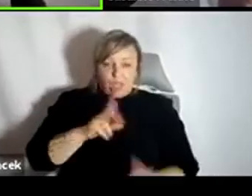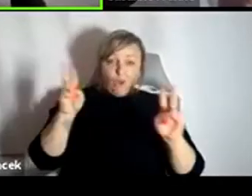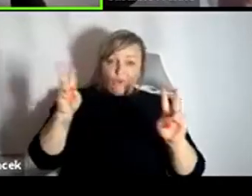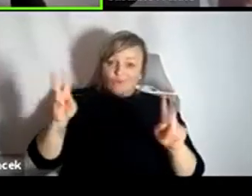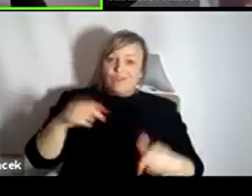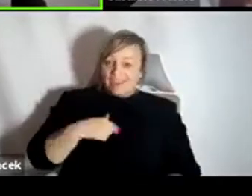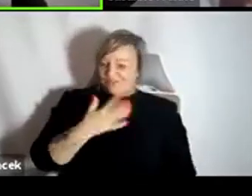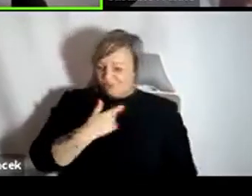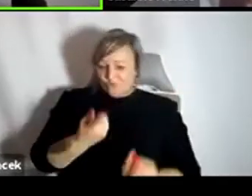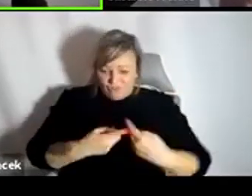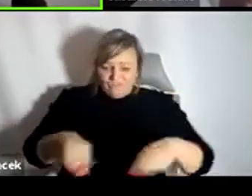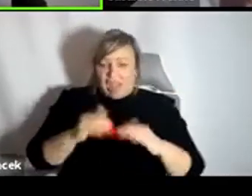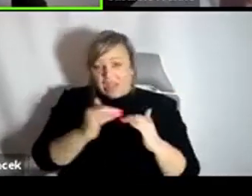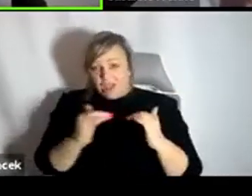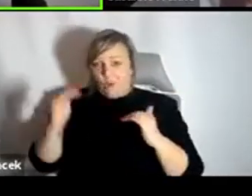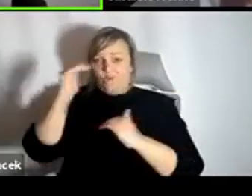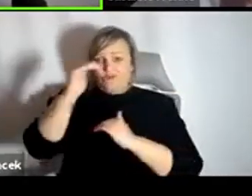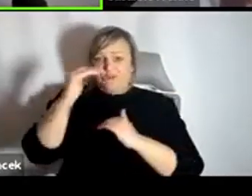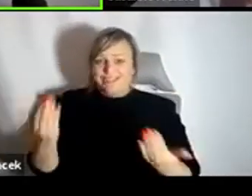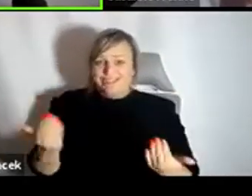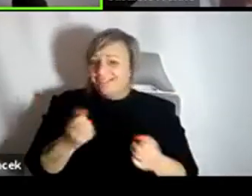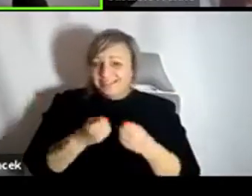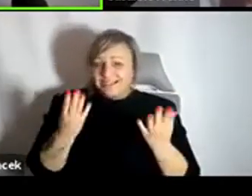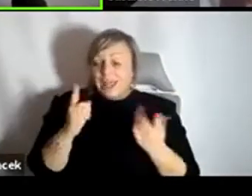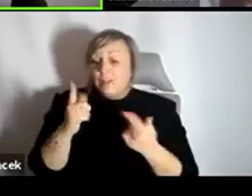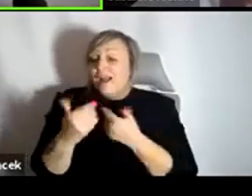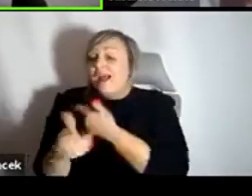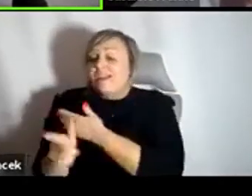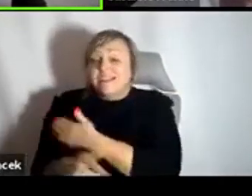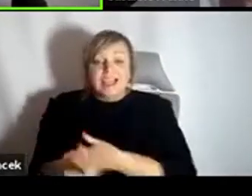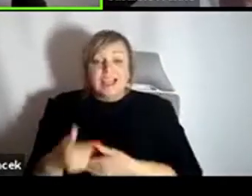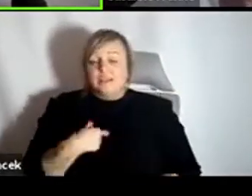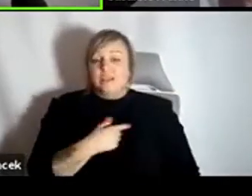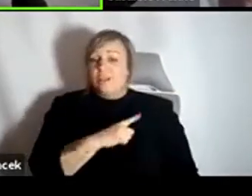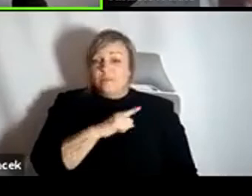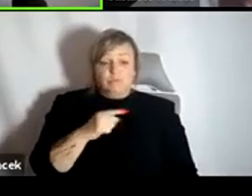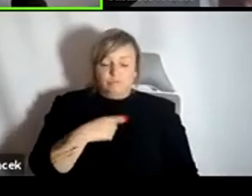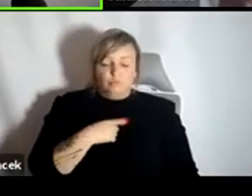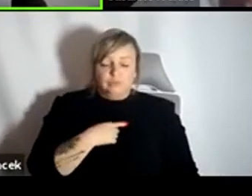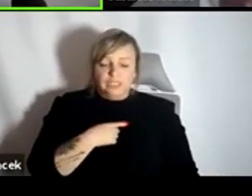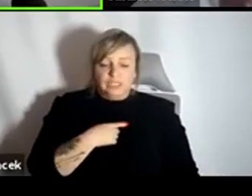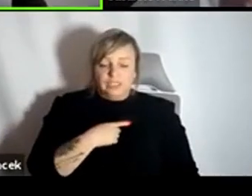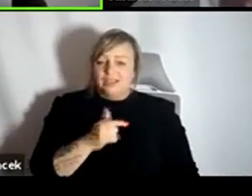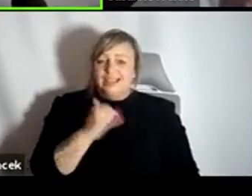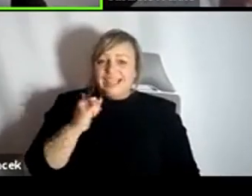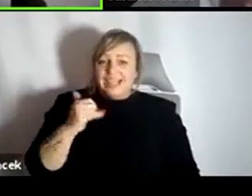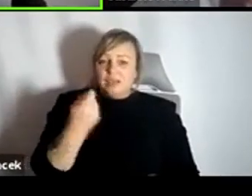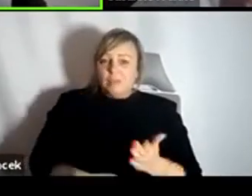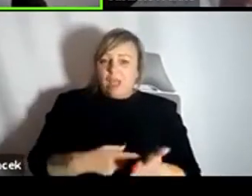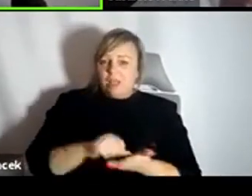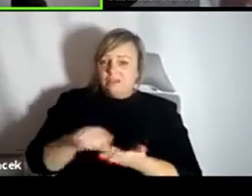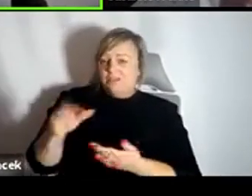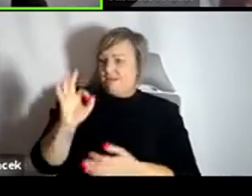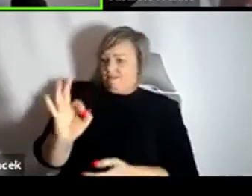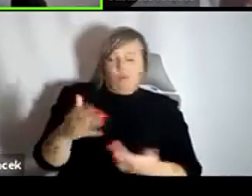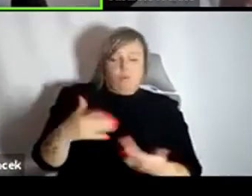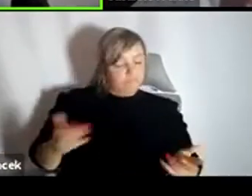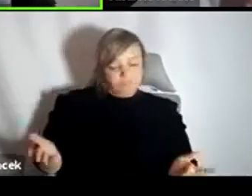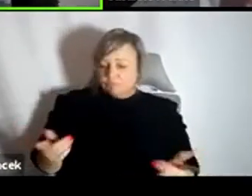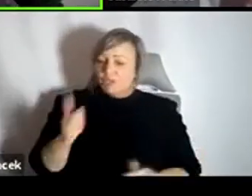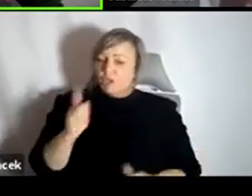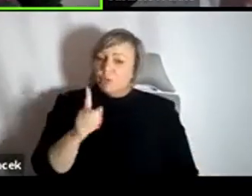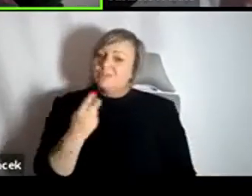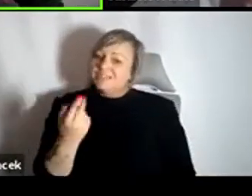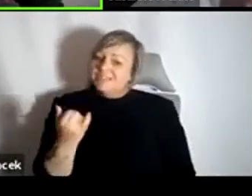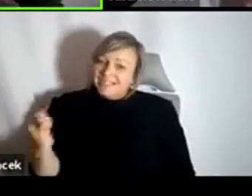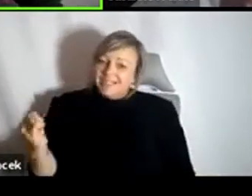Verein aufsteigt. Aber auf der anderen Seite will ich das nicht um jeden Preis. Und ich glaube, da müssen auch Fanszenen für sich mal gucken, wie